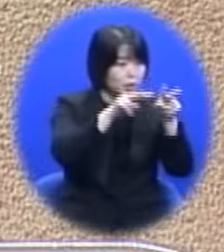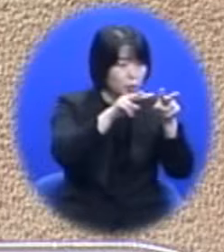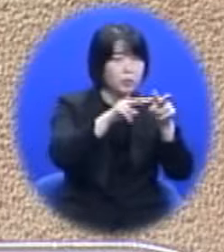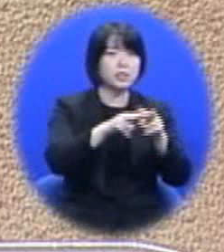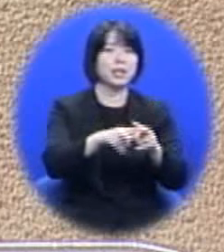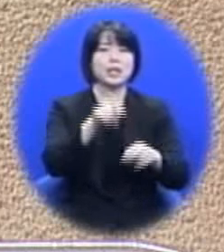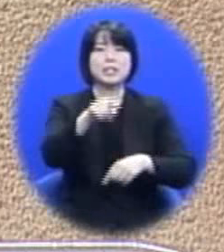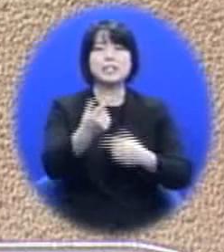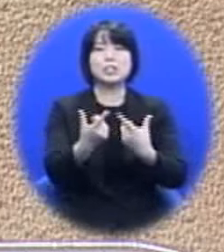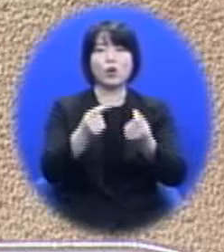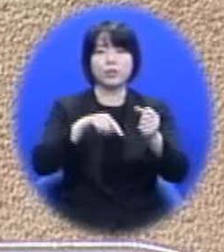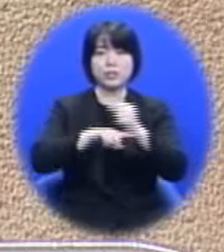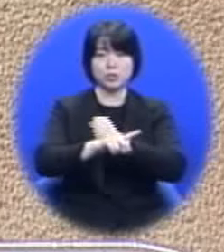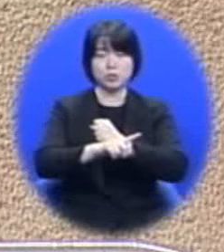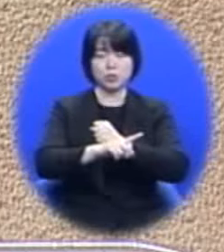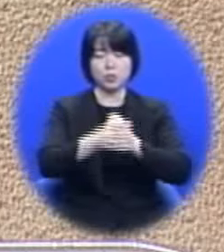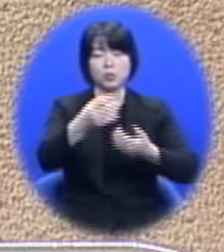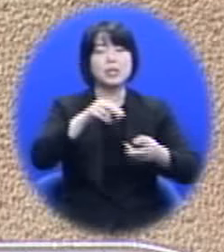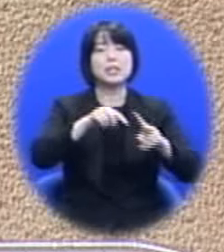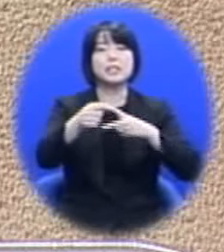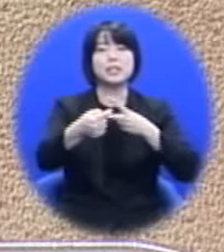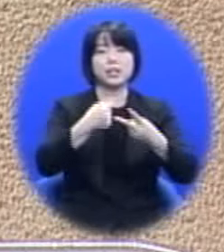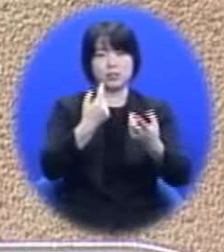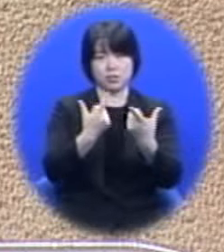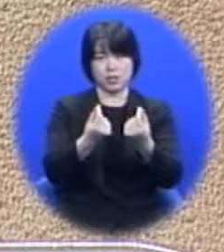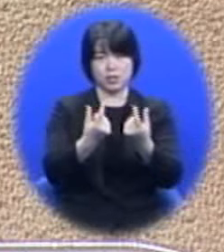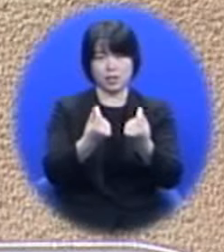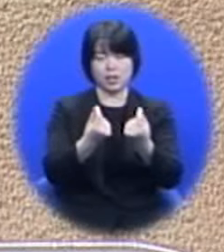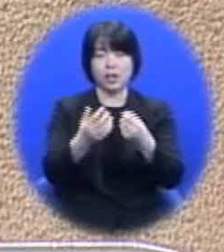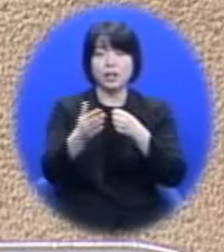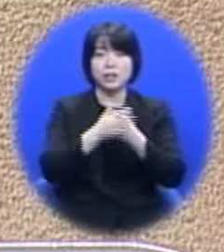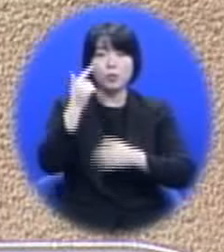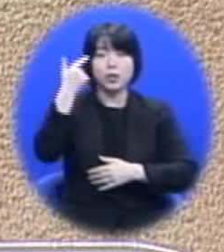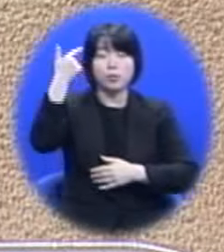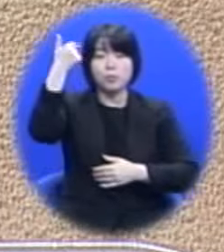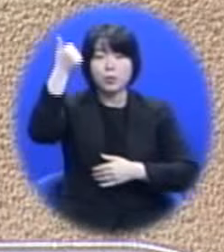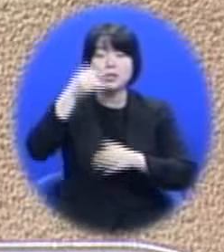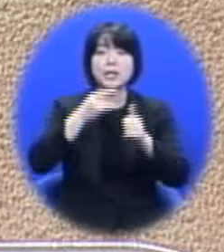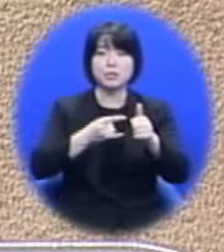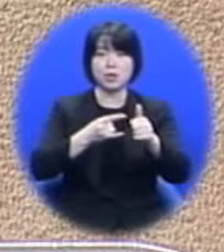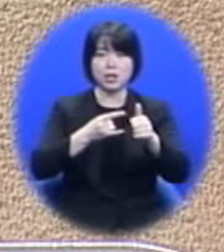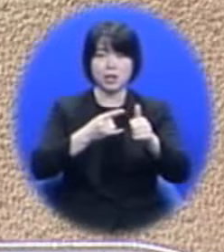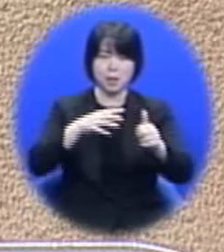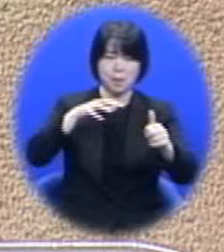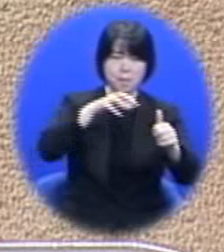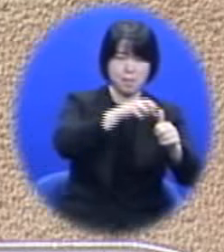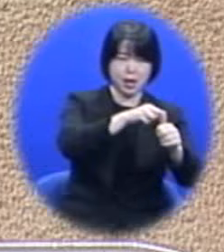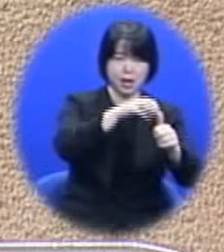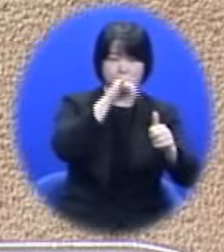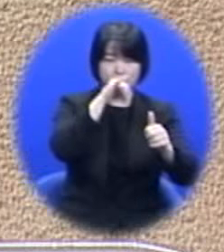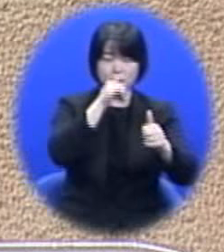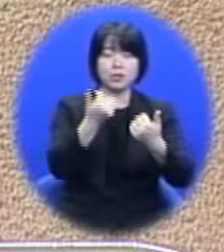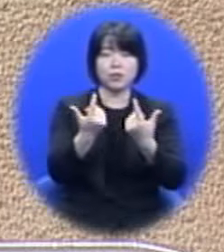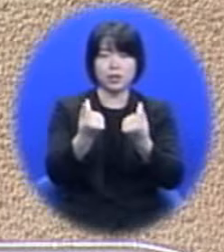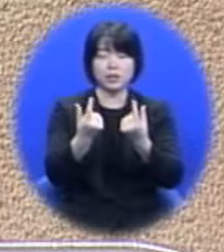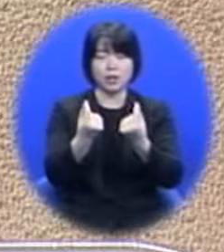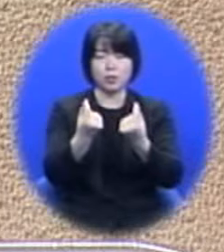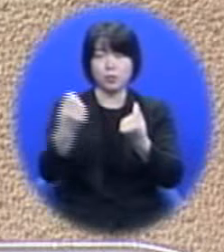이런 뜻으로 받아들인 것 같습니다. 그래서 목사님에게 굉장히 공격을 하는 것 같습니다.